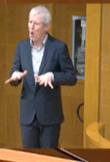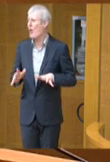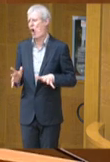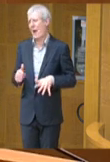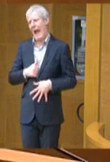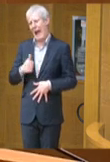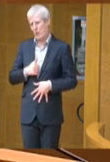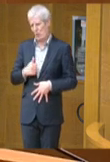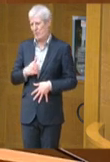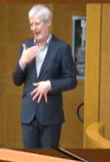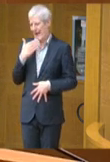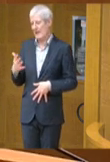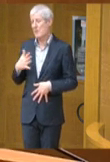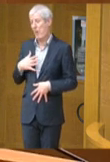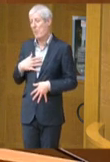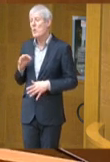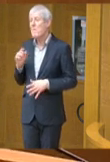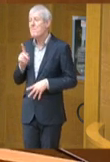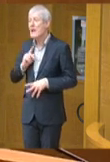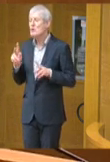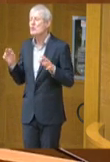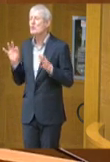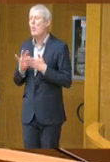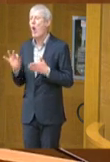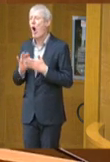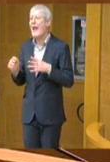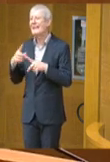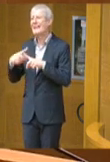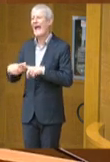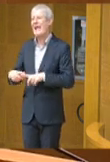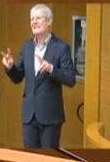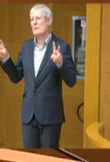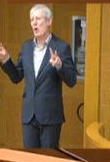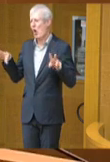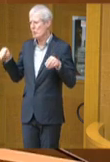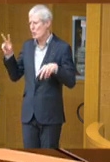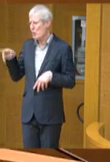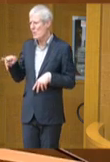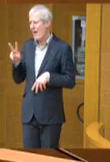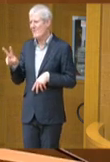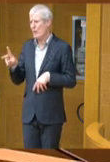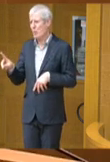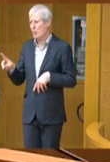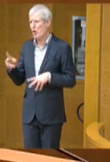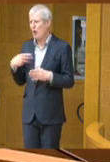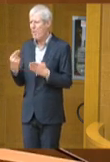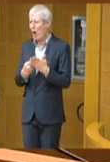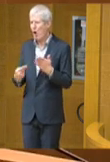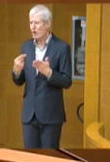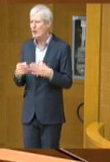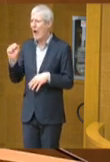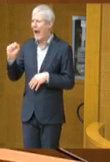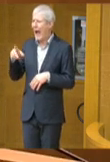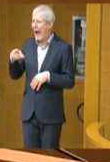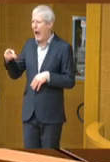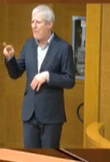attraverso la sua scuola della testimonianza, dando via nel 2021 al progetto Approdi per assistere la categoria delle